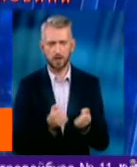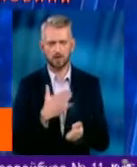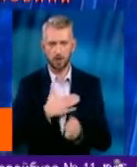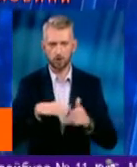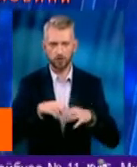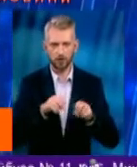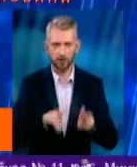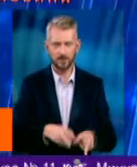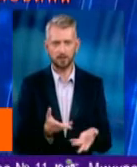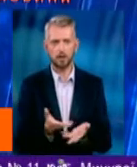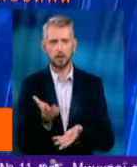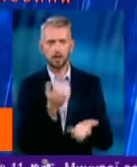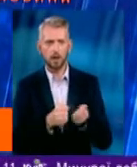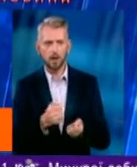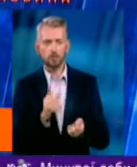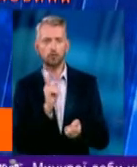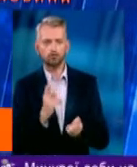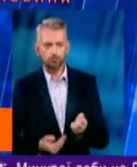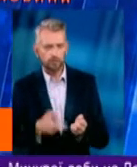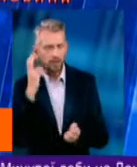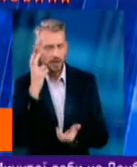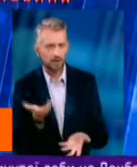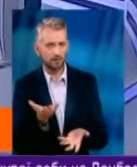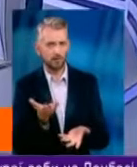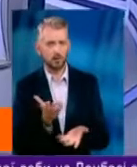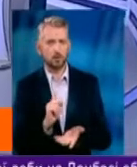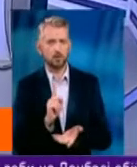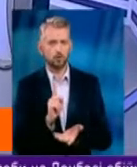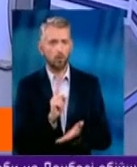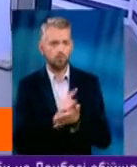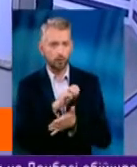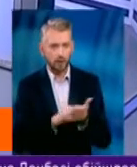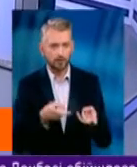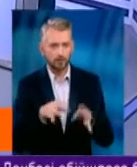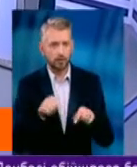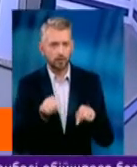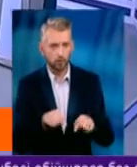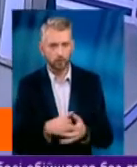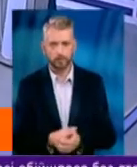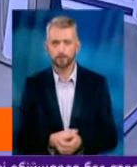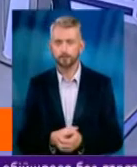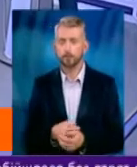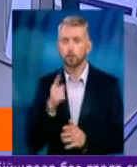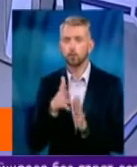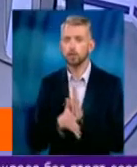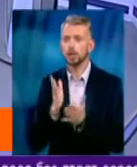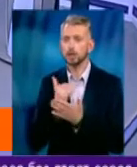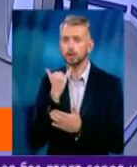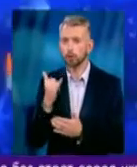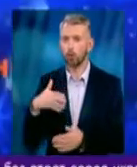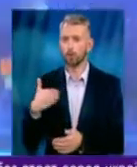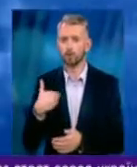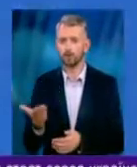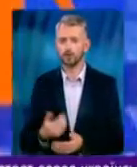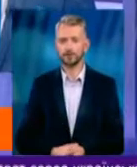набирайте мешканців міста, набирайте, щоб і податки залишалися тут. Зрозуміло. Є в нас телефонний дзвінок. Добрий вечір. Будь